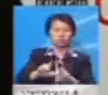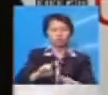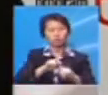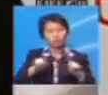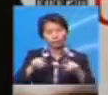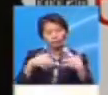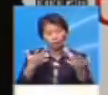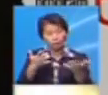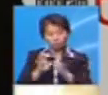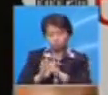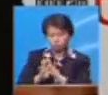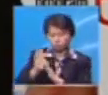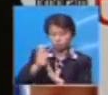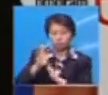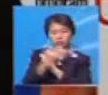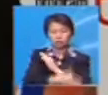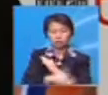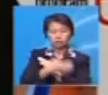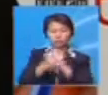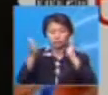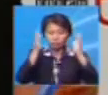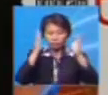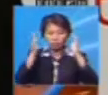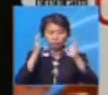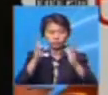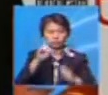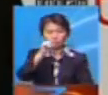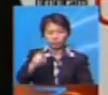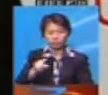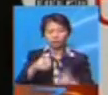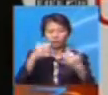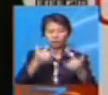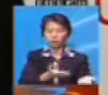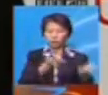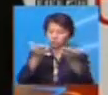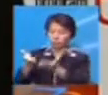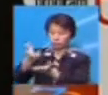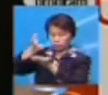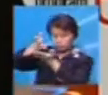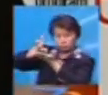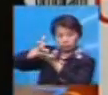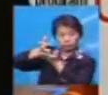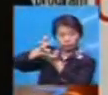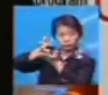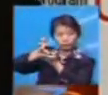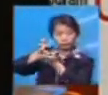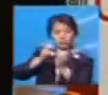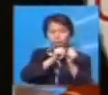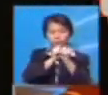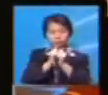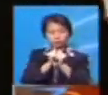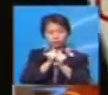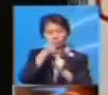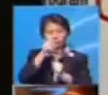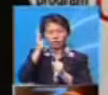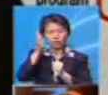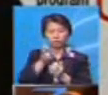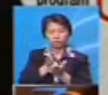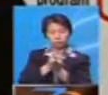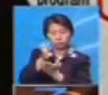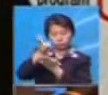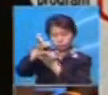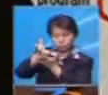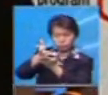bagaimana prestasi negara kita? Baik saudara, kami akan bawakan kepada anda secara langsung ya. Terus setia bersama kami kerana kami akan bawakan secara